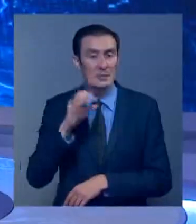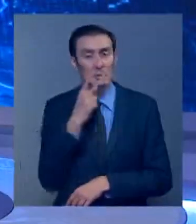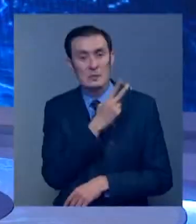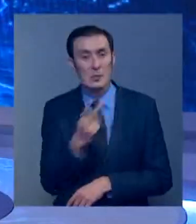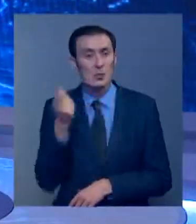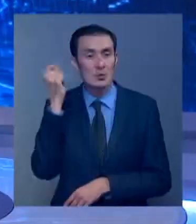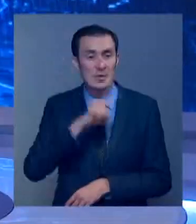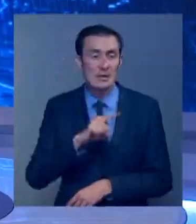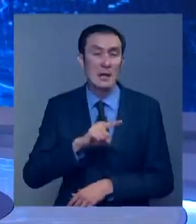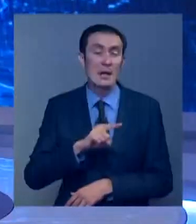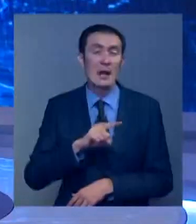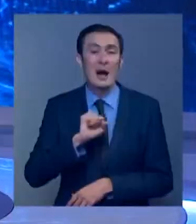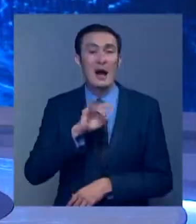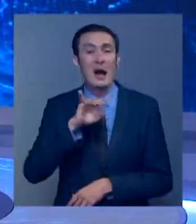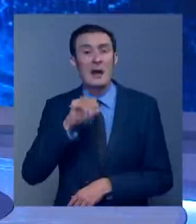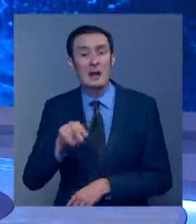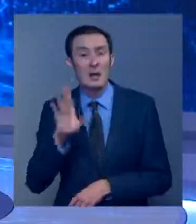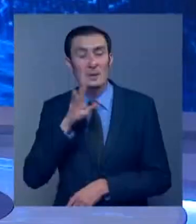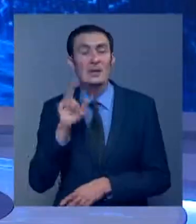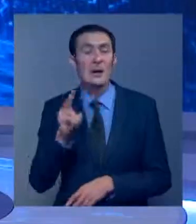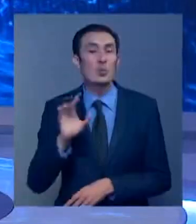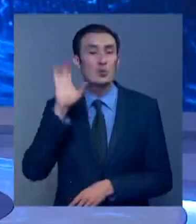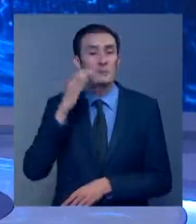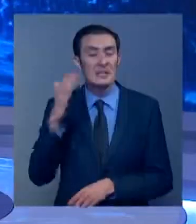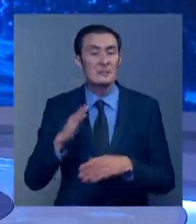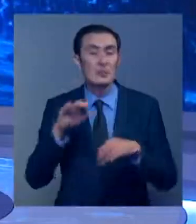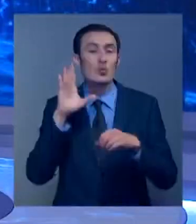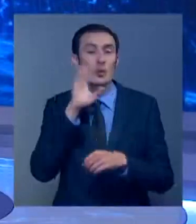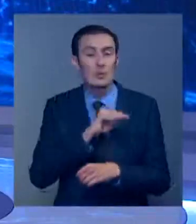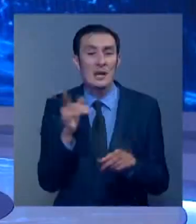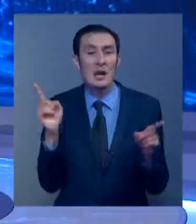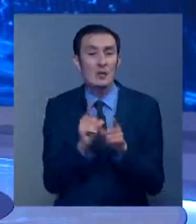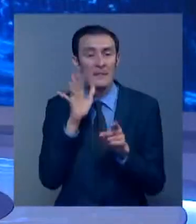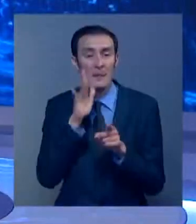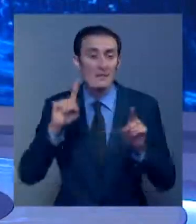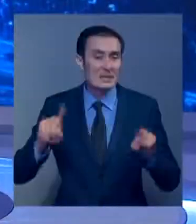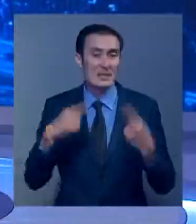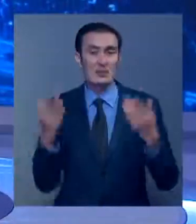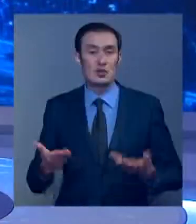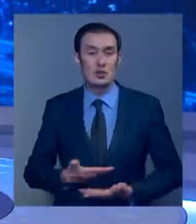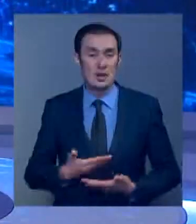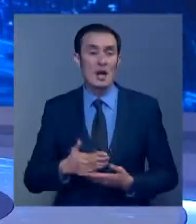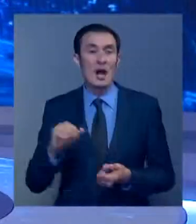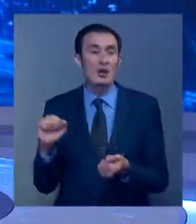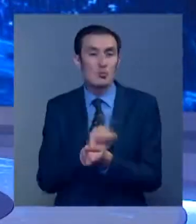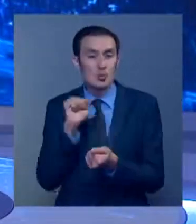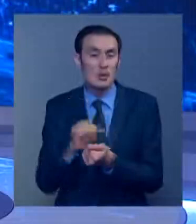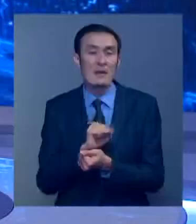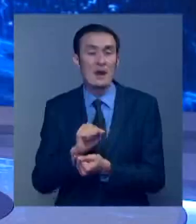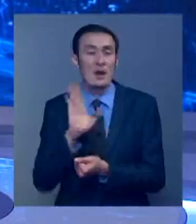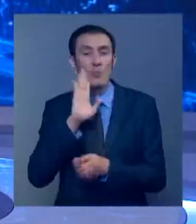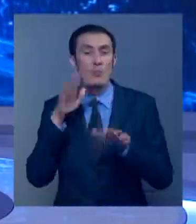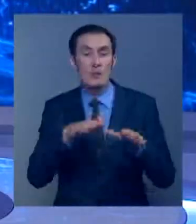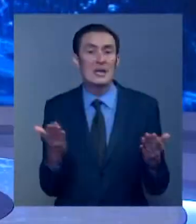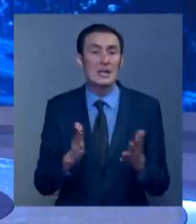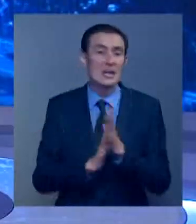– знакомиться с ландшафтом Арала и узнать, как узбекским экологам удалось за короткое время возродить жизнь осушенного дна моря.